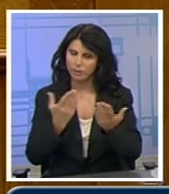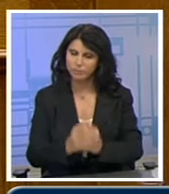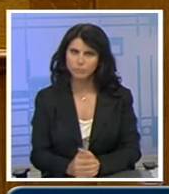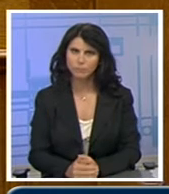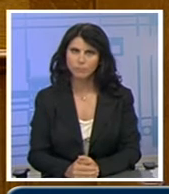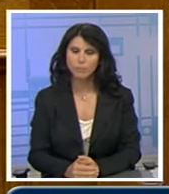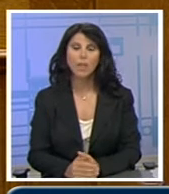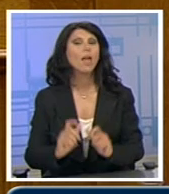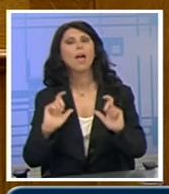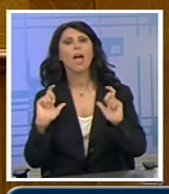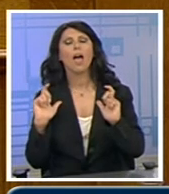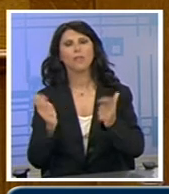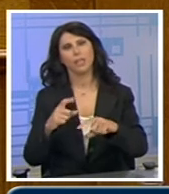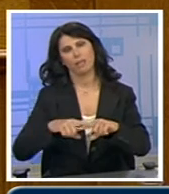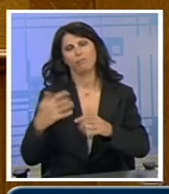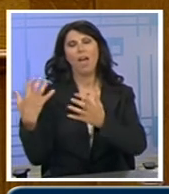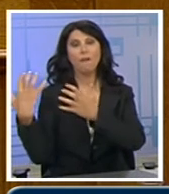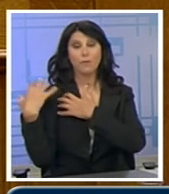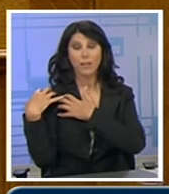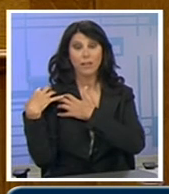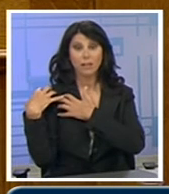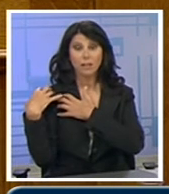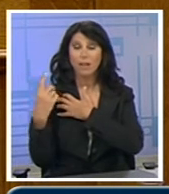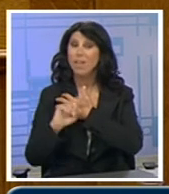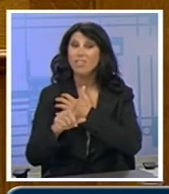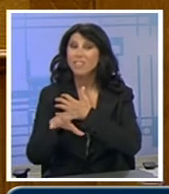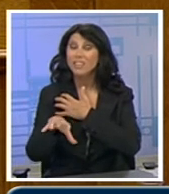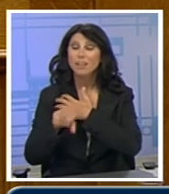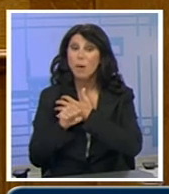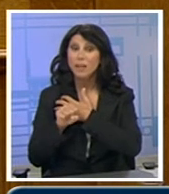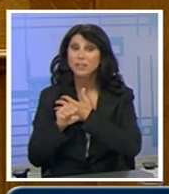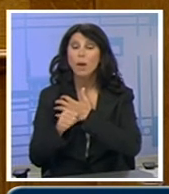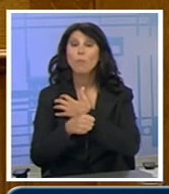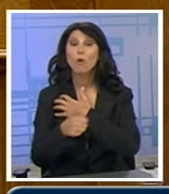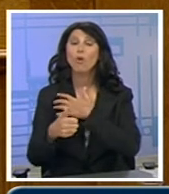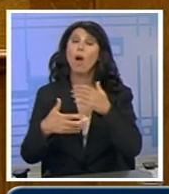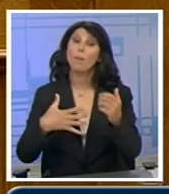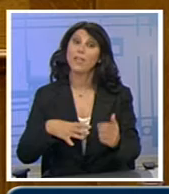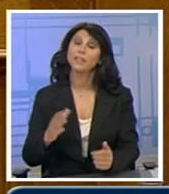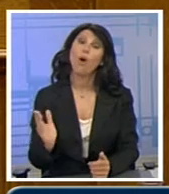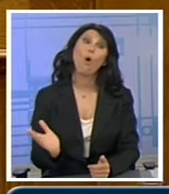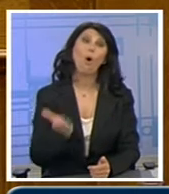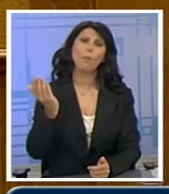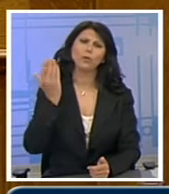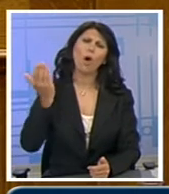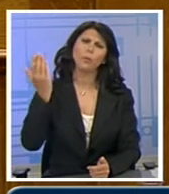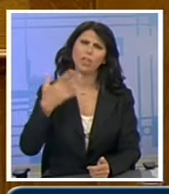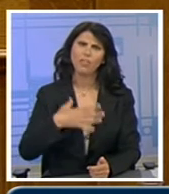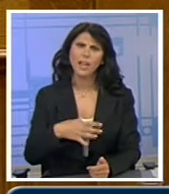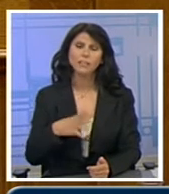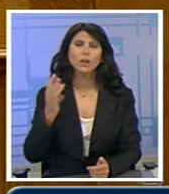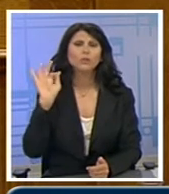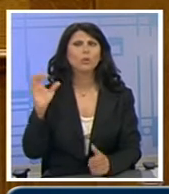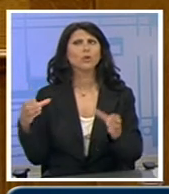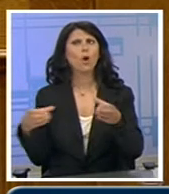Την εθνική ευθύνη δεν την αναλαμβάνεις μόνον αν θέλεις και όποτε θέλεις για λόγους κομματικής